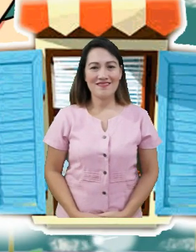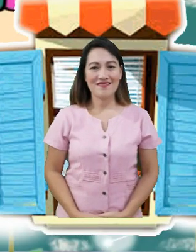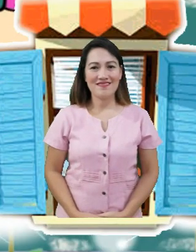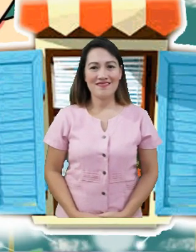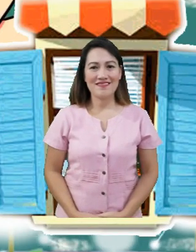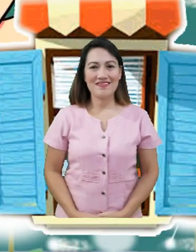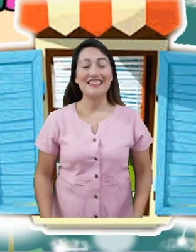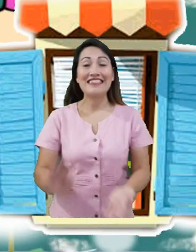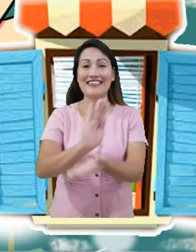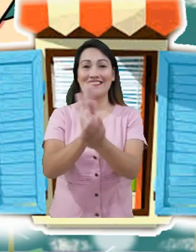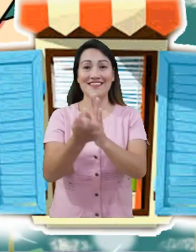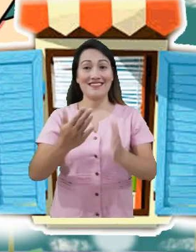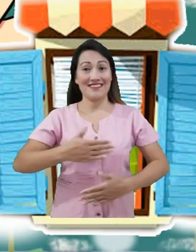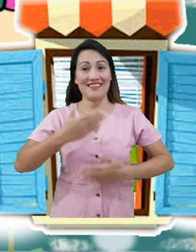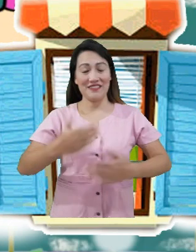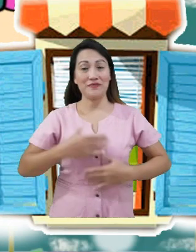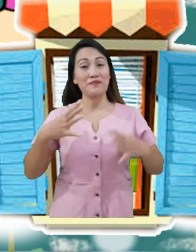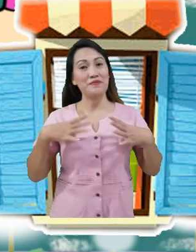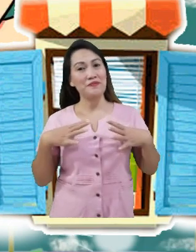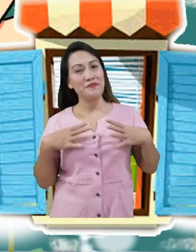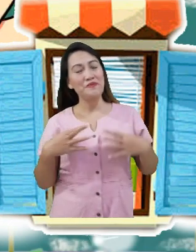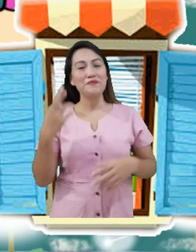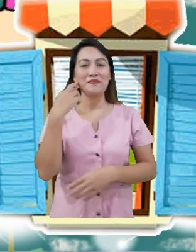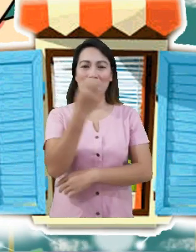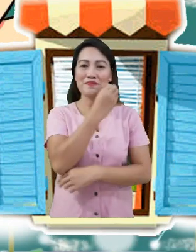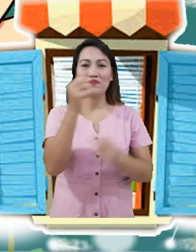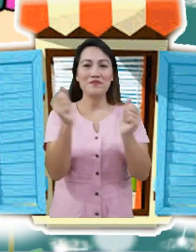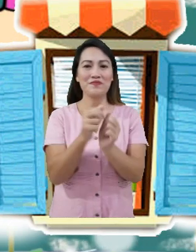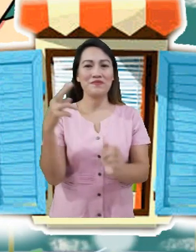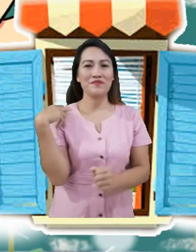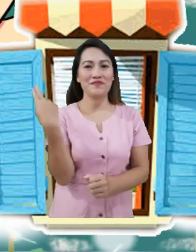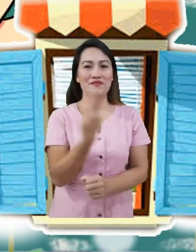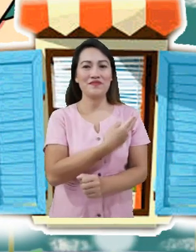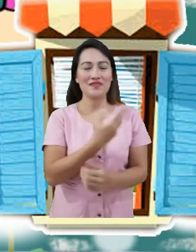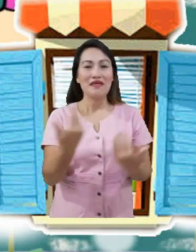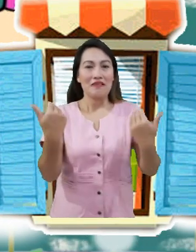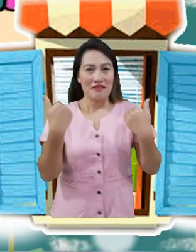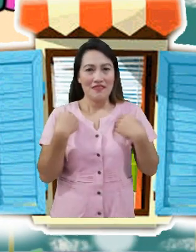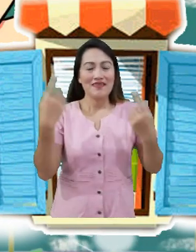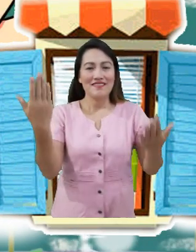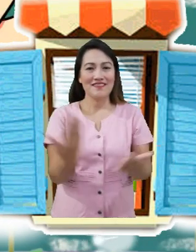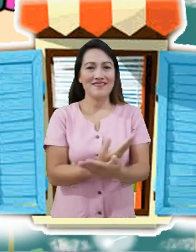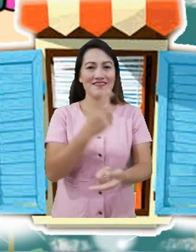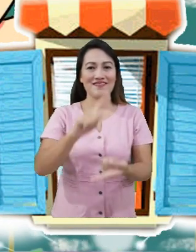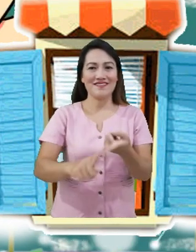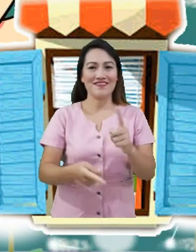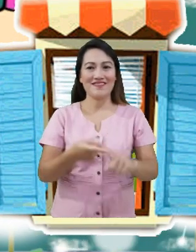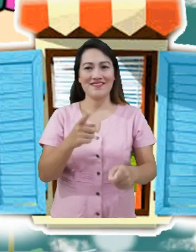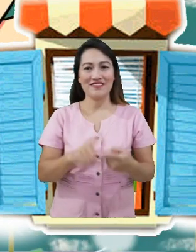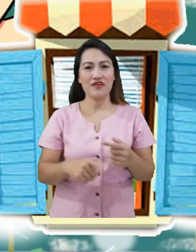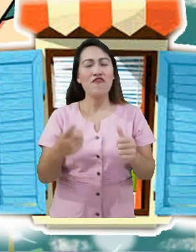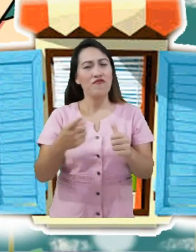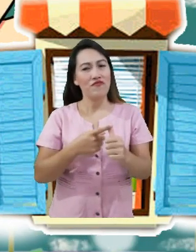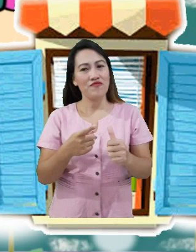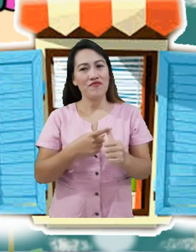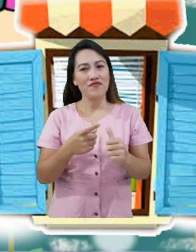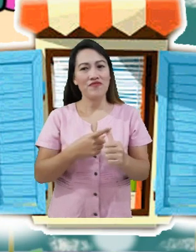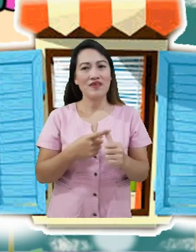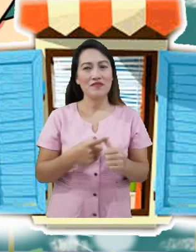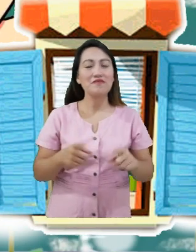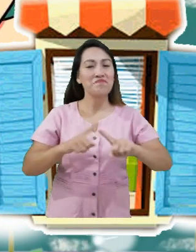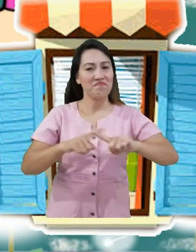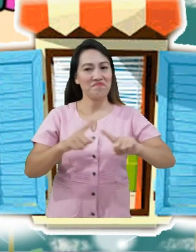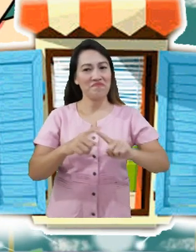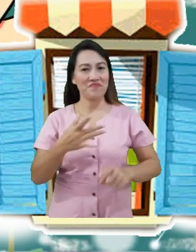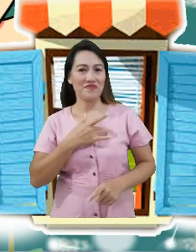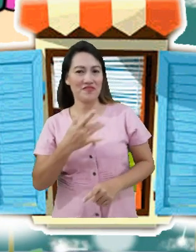Naging masaya ang bakasyon ni Rosario sa amin at nagkaroon ako ng bagong kaibigan. Noong una ay medyo kakaiba ang aking pakiramdam sa